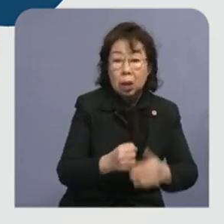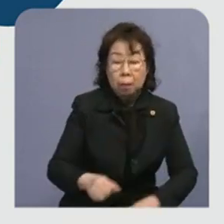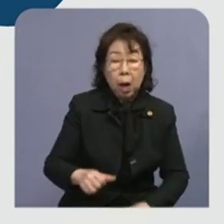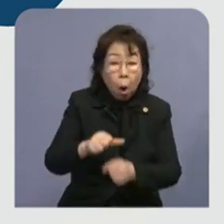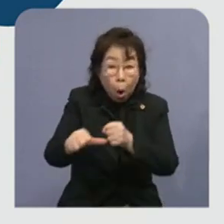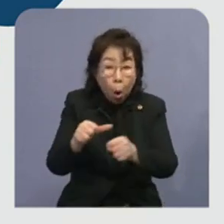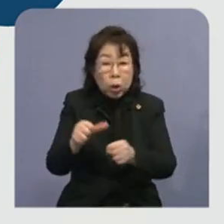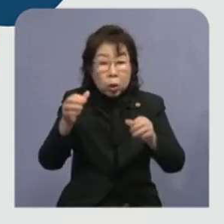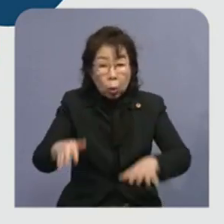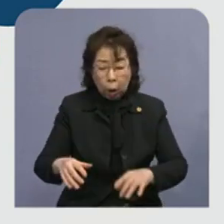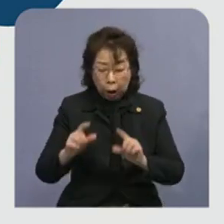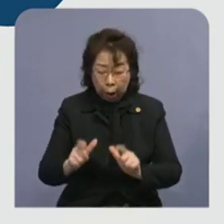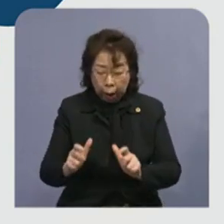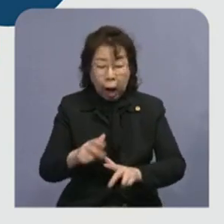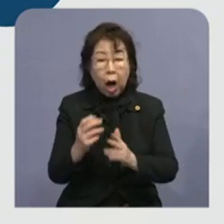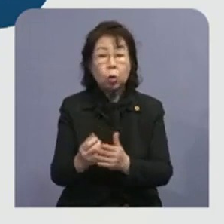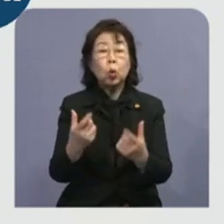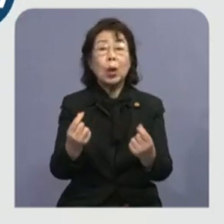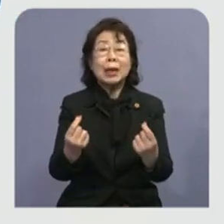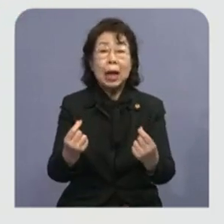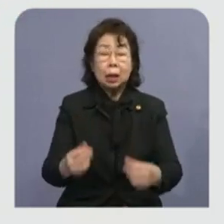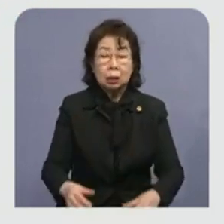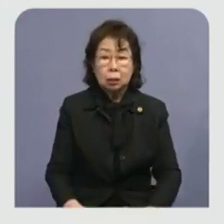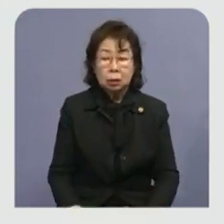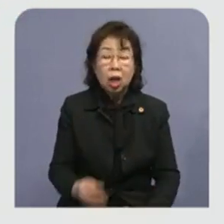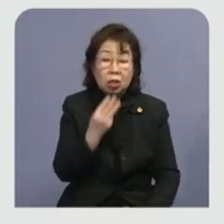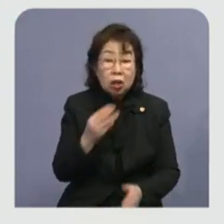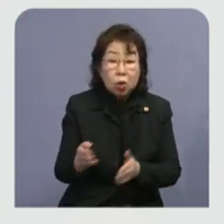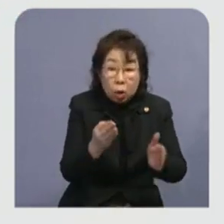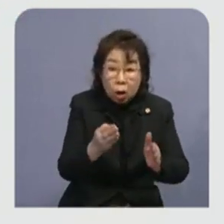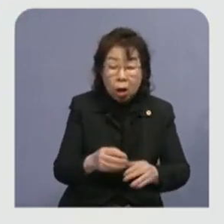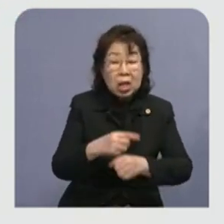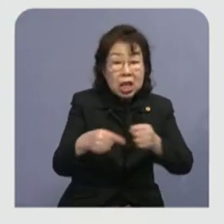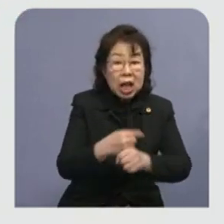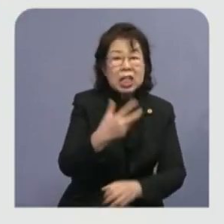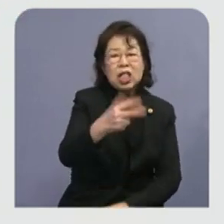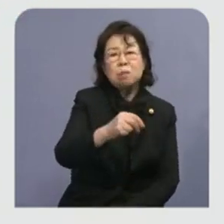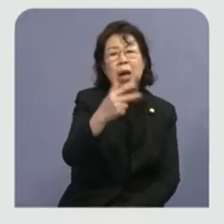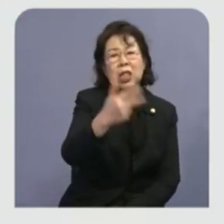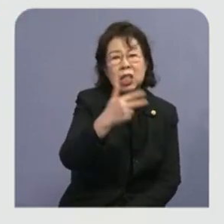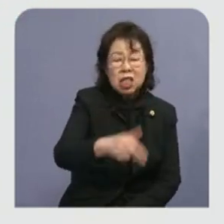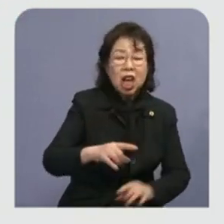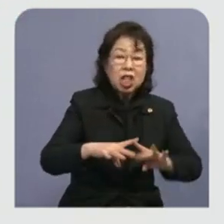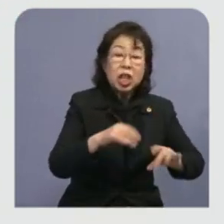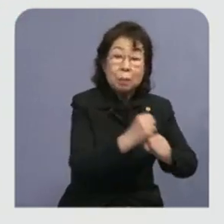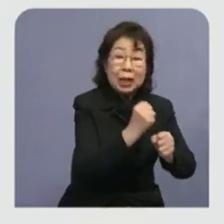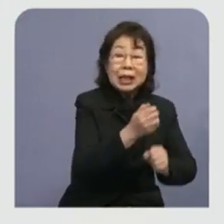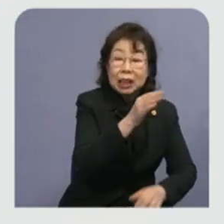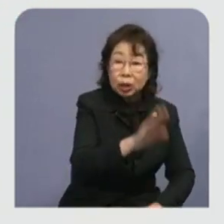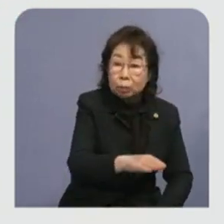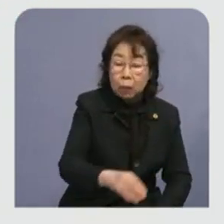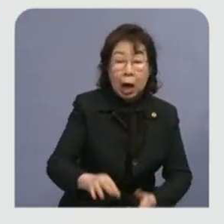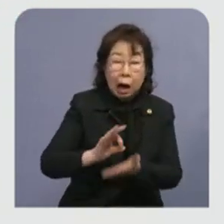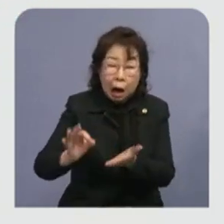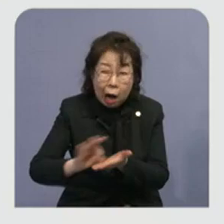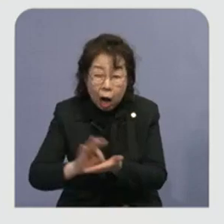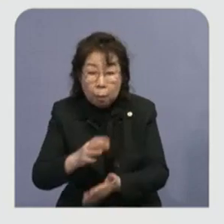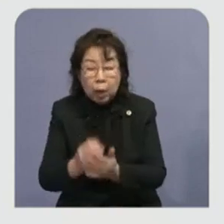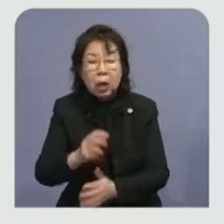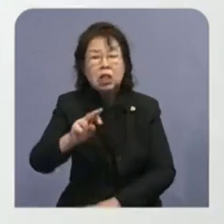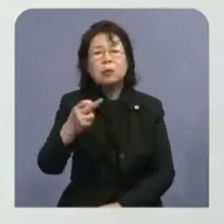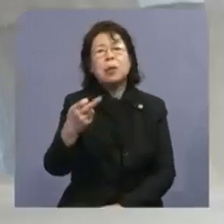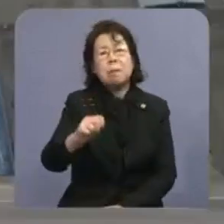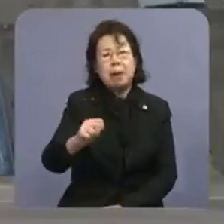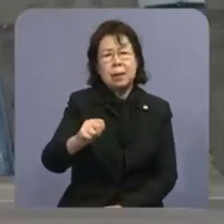동안 돌려 생산하는 전력량과 맞먹습니다 경기도는 연간 7만 기가와트 정도의 전력을 생산했지만 12만 기가와트를